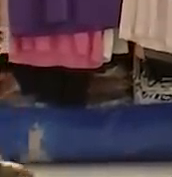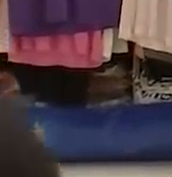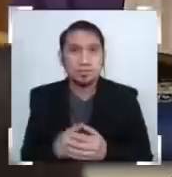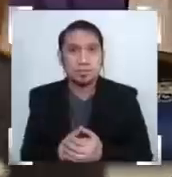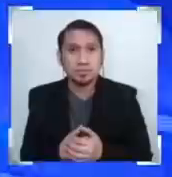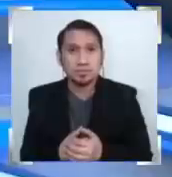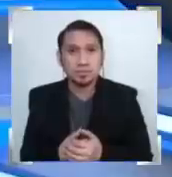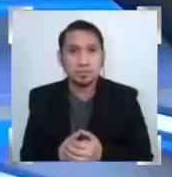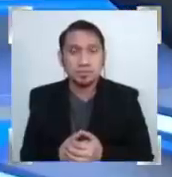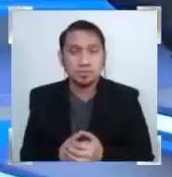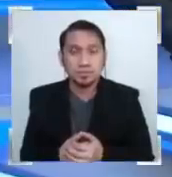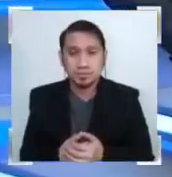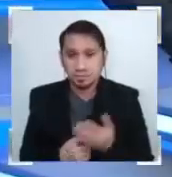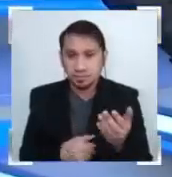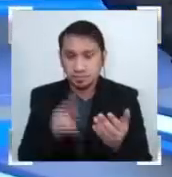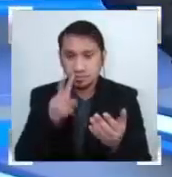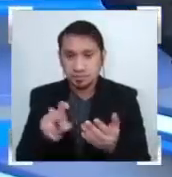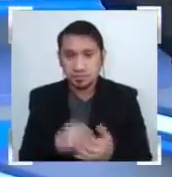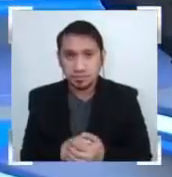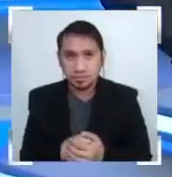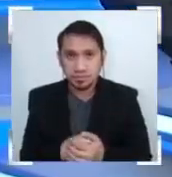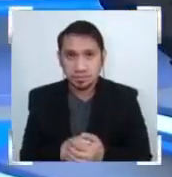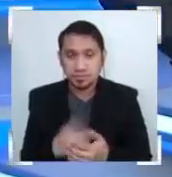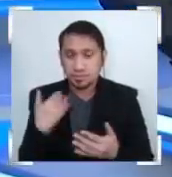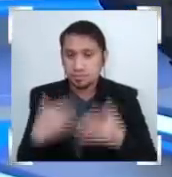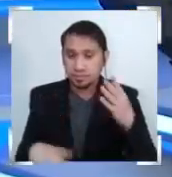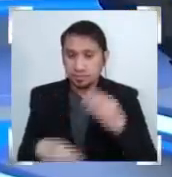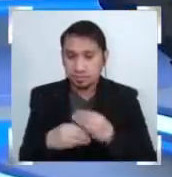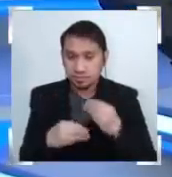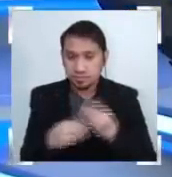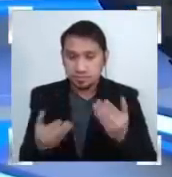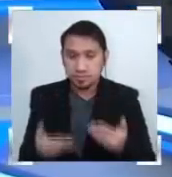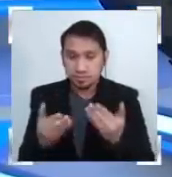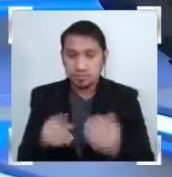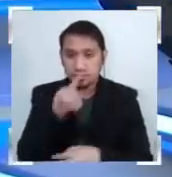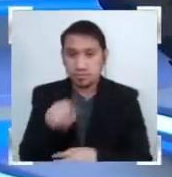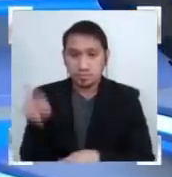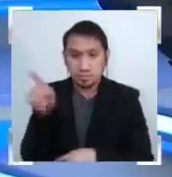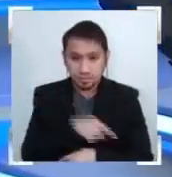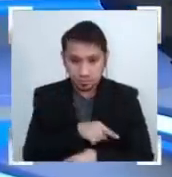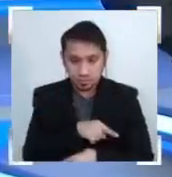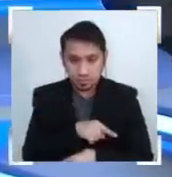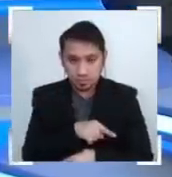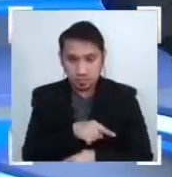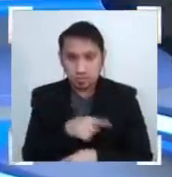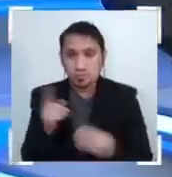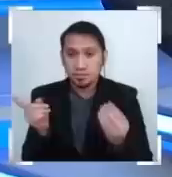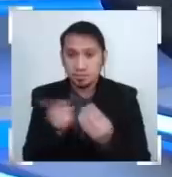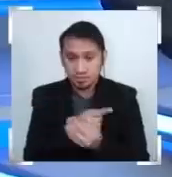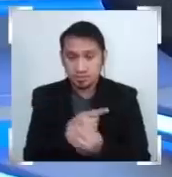saksi. Isa pa ang nadagdag sa mga petisyon para hilingin na i-disqualify ang presidential aspirant na si